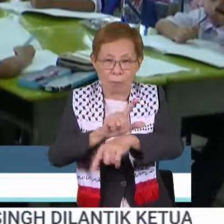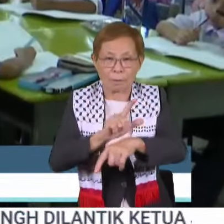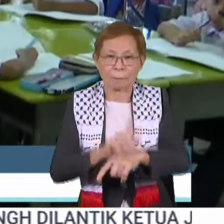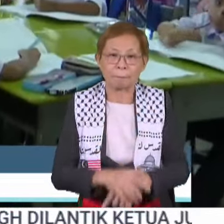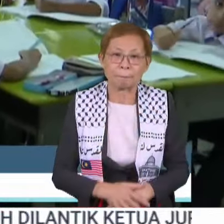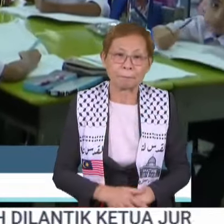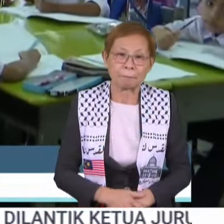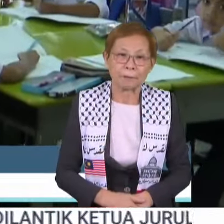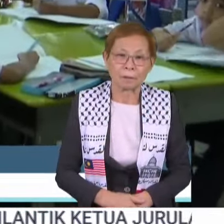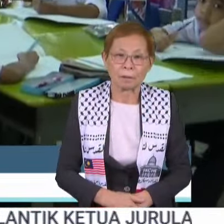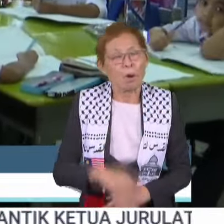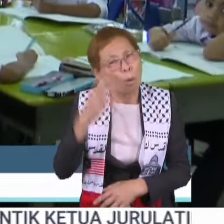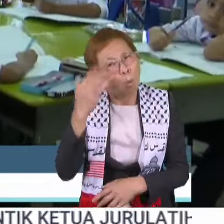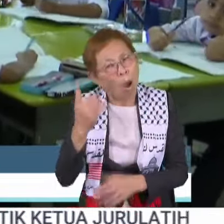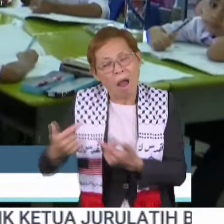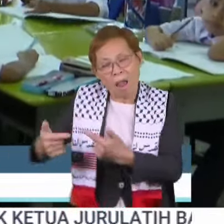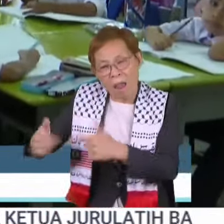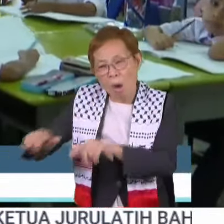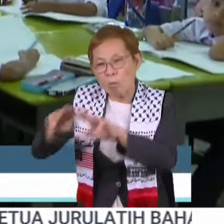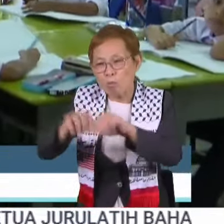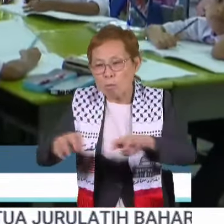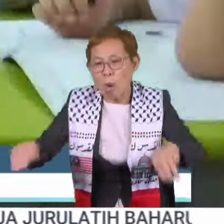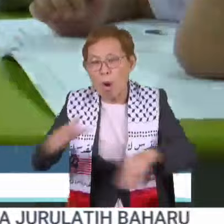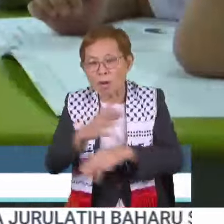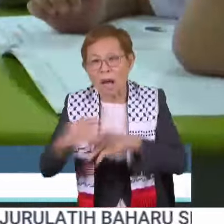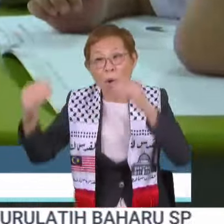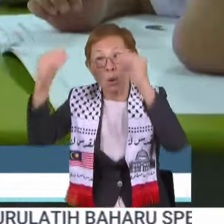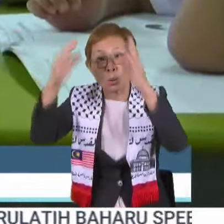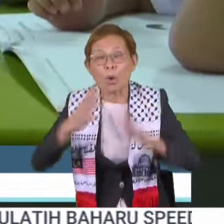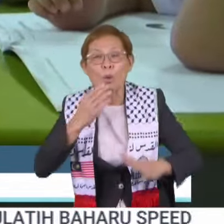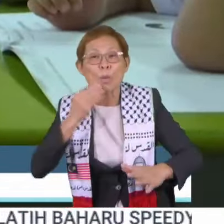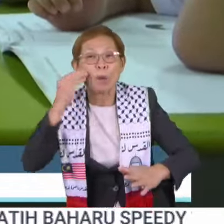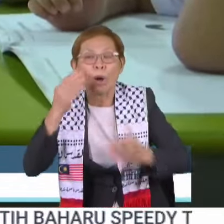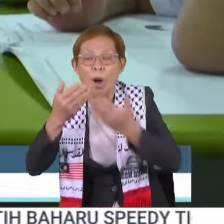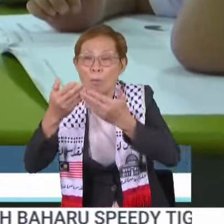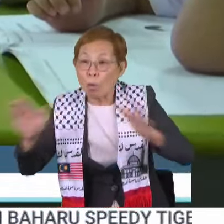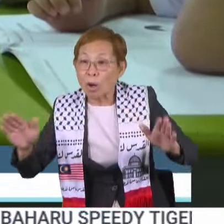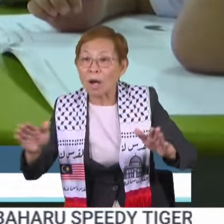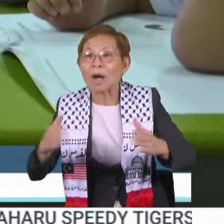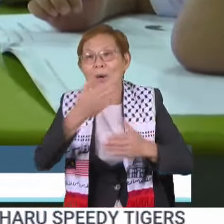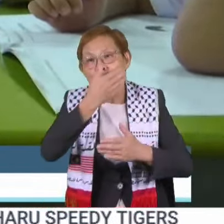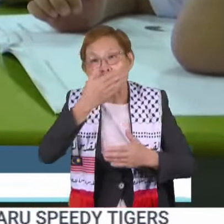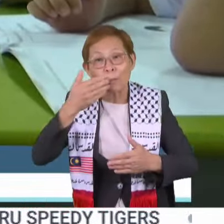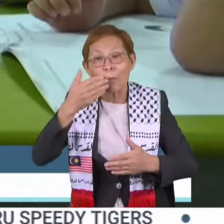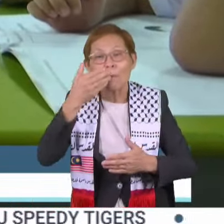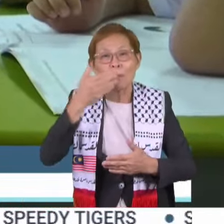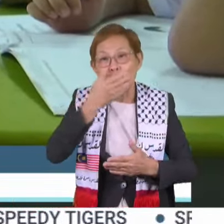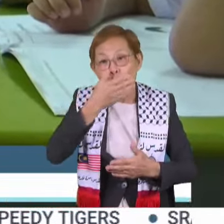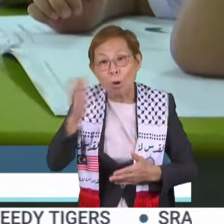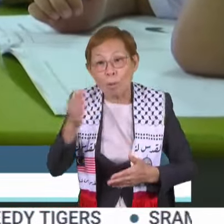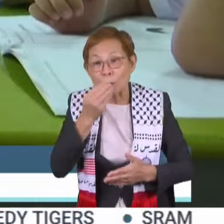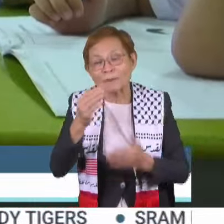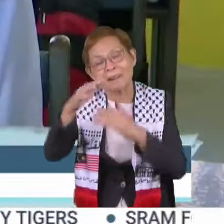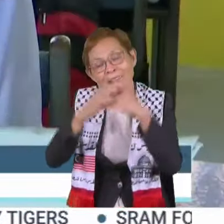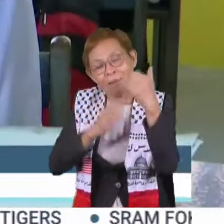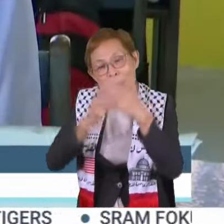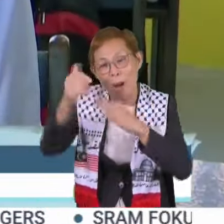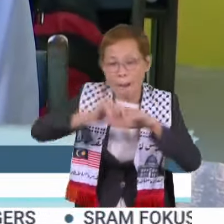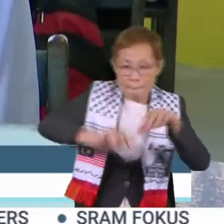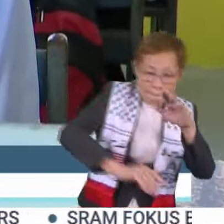Labuan ia bagi memberi ruang kepada murid dan guru pulang berbuka puasa dengan selesa manakala bagi